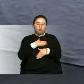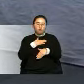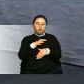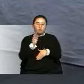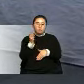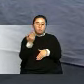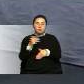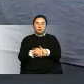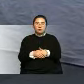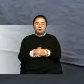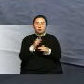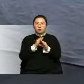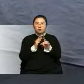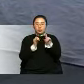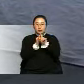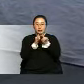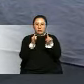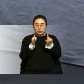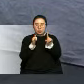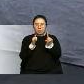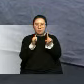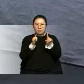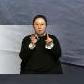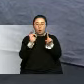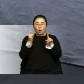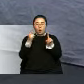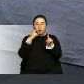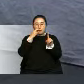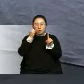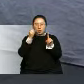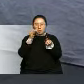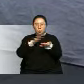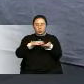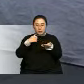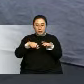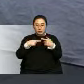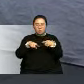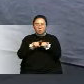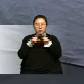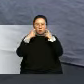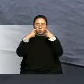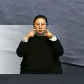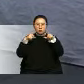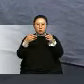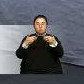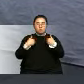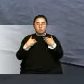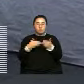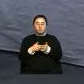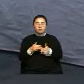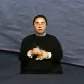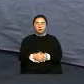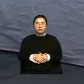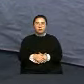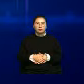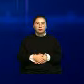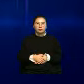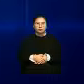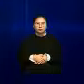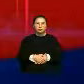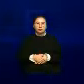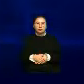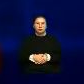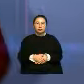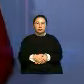있는데요 이들 중 한 명 외조부 도 손자와 한집에서 생활했는데 확진 판정을 받았습니다 전진하 기자입니다